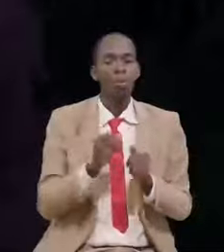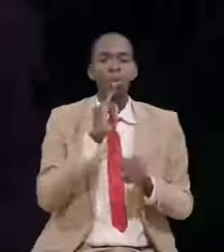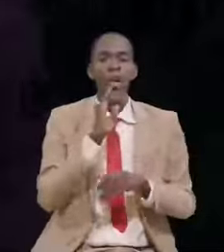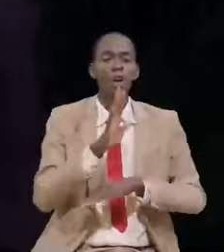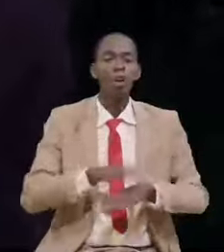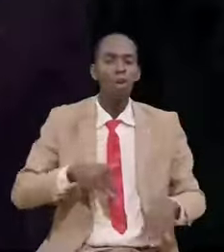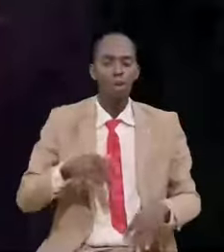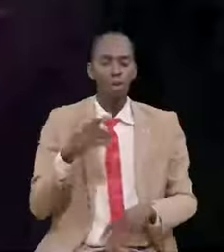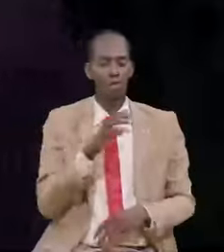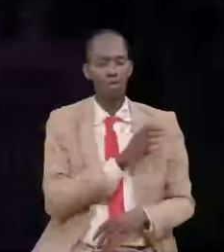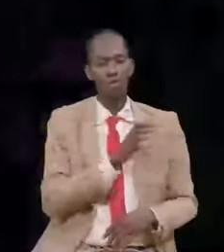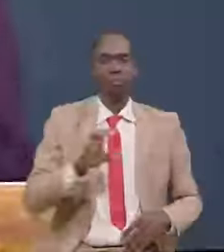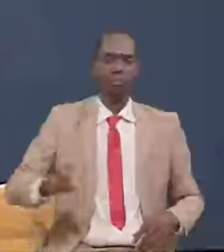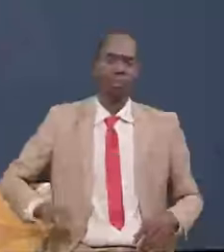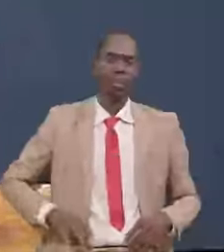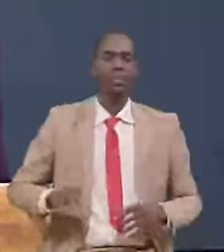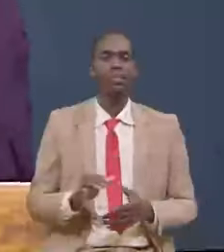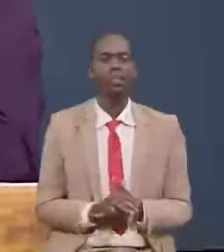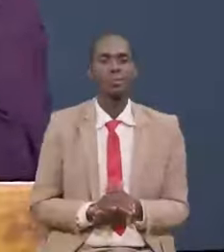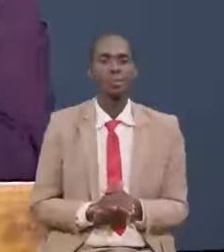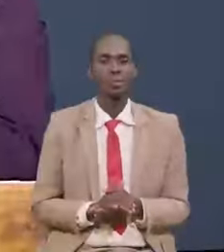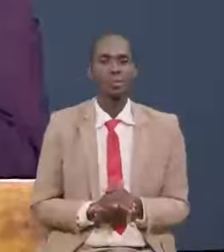Celui qu'on appelle Christ.